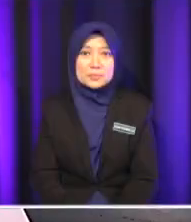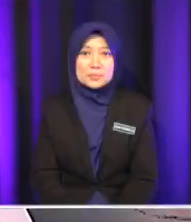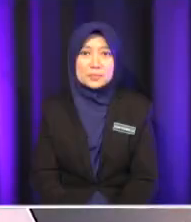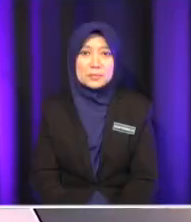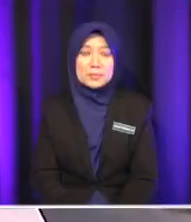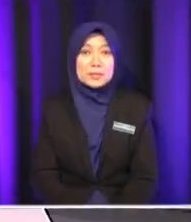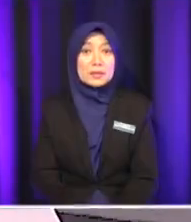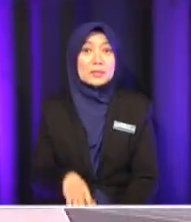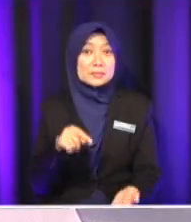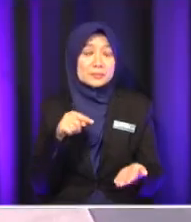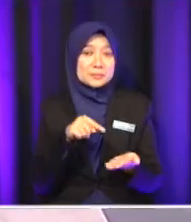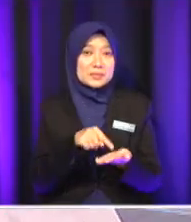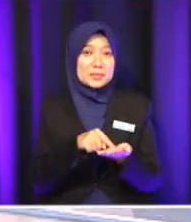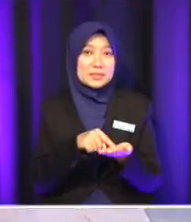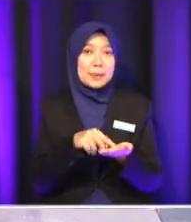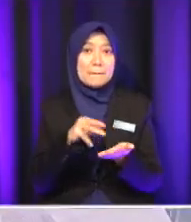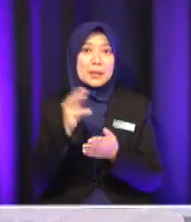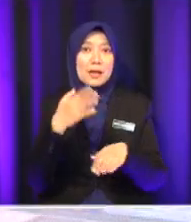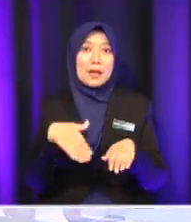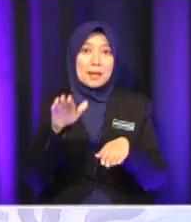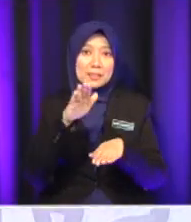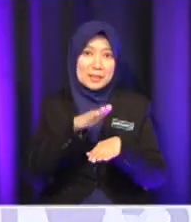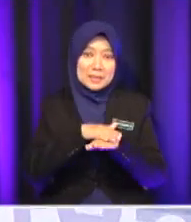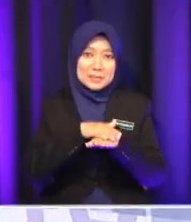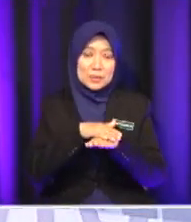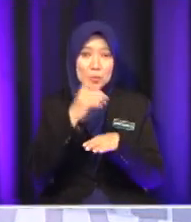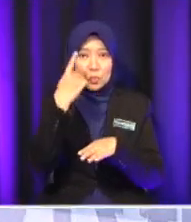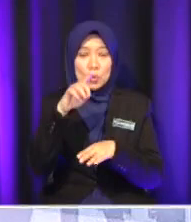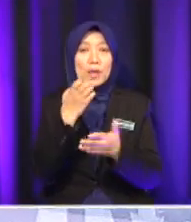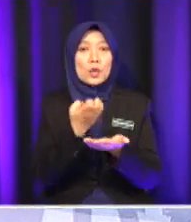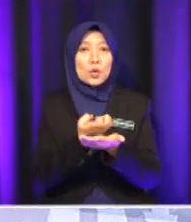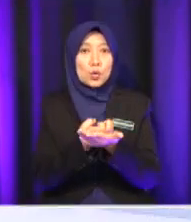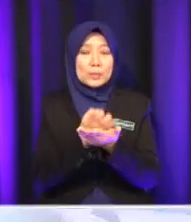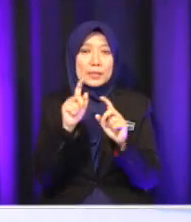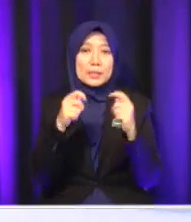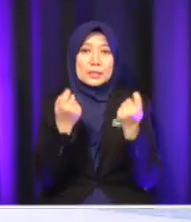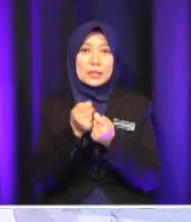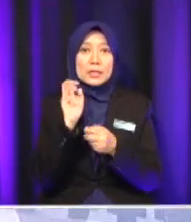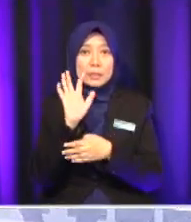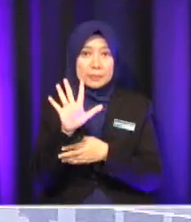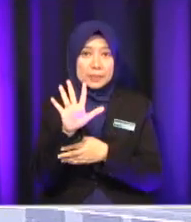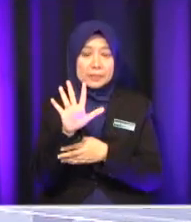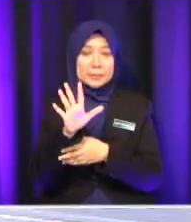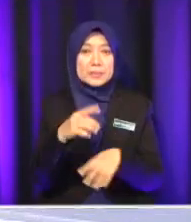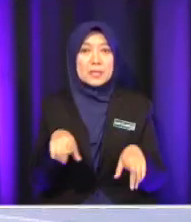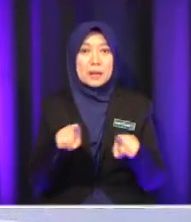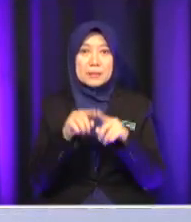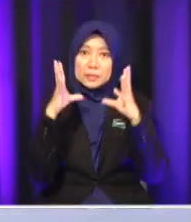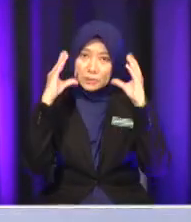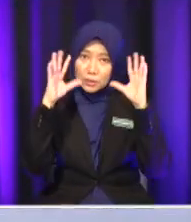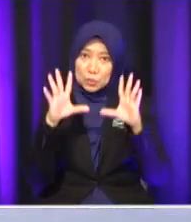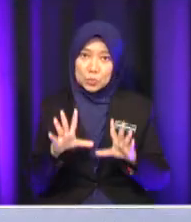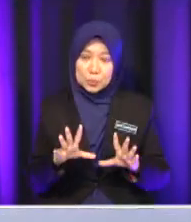ya ini selamat Menengah Atas 5 dan bersama dengan cek